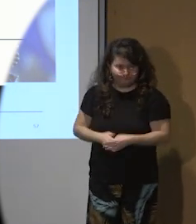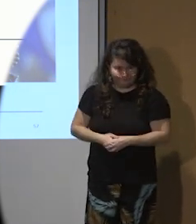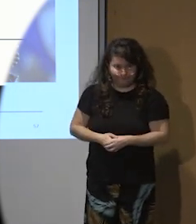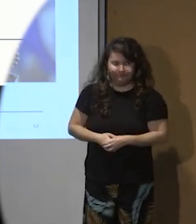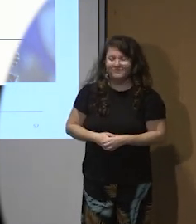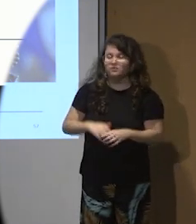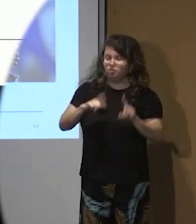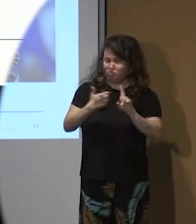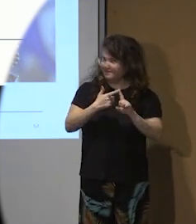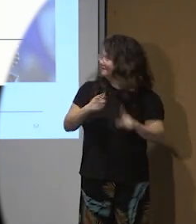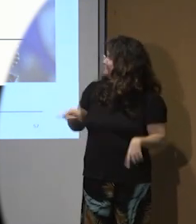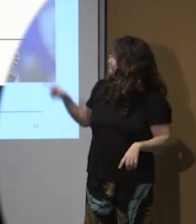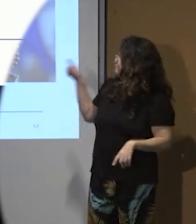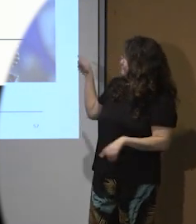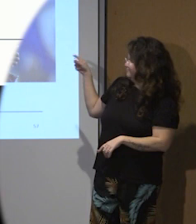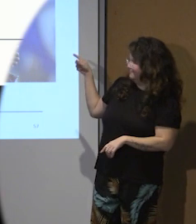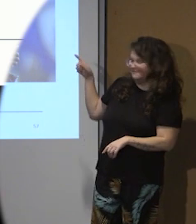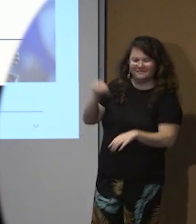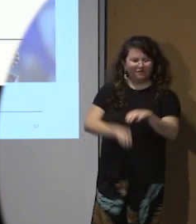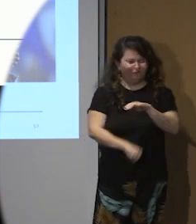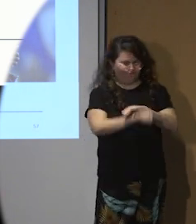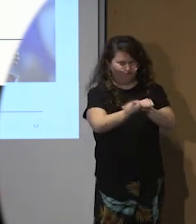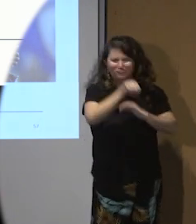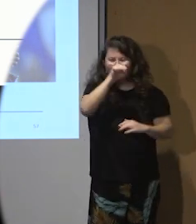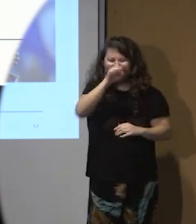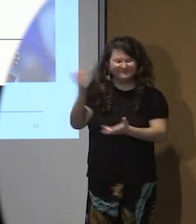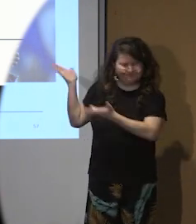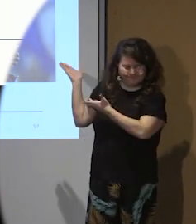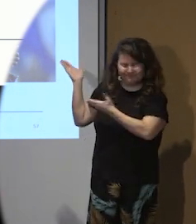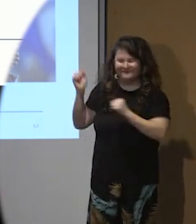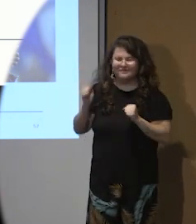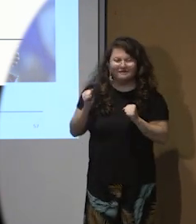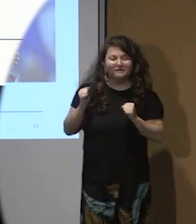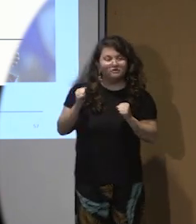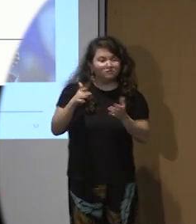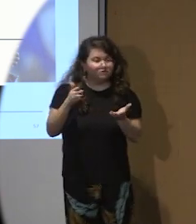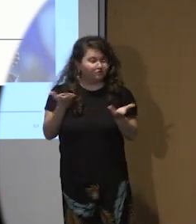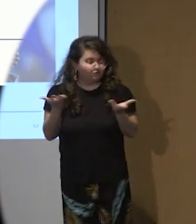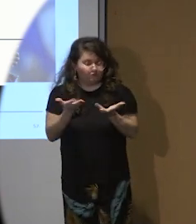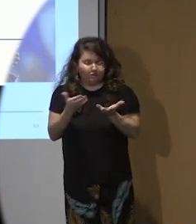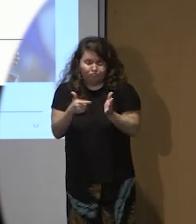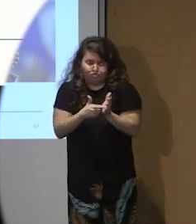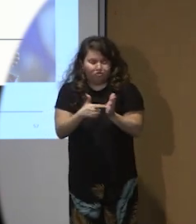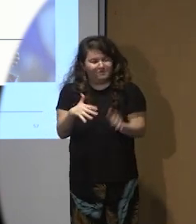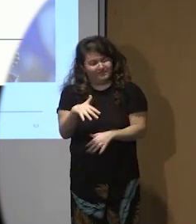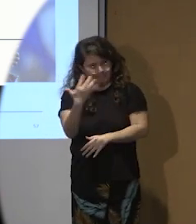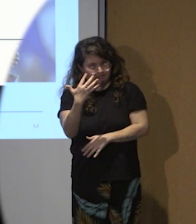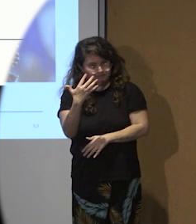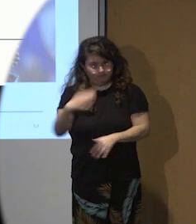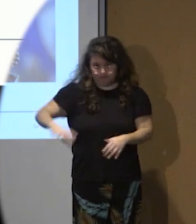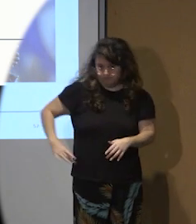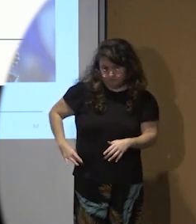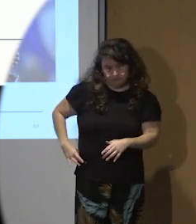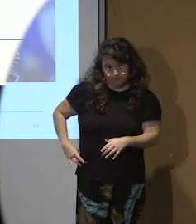Djibril Cissé, où là on passe sur du foot. Djibril Cissé, il a bénéficié en 2015 d'une prothèse de hanche